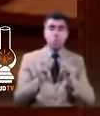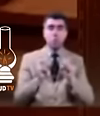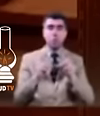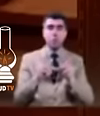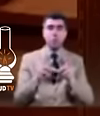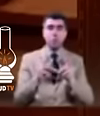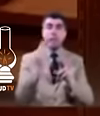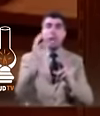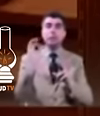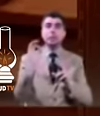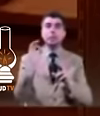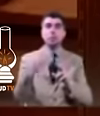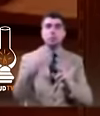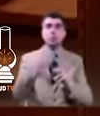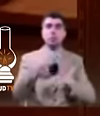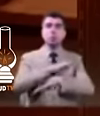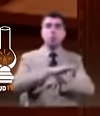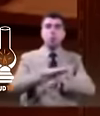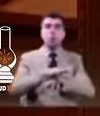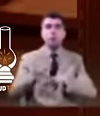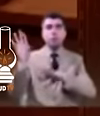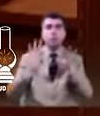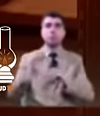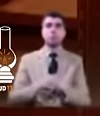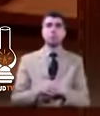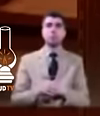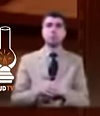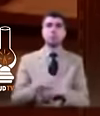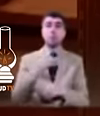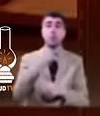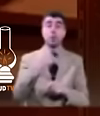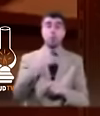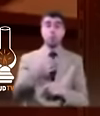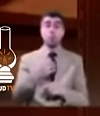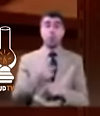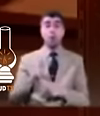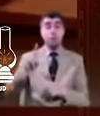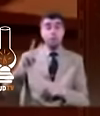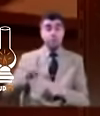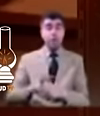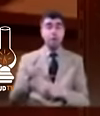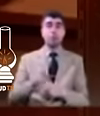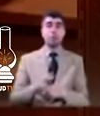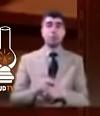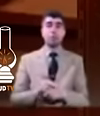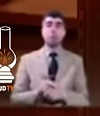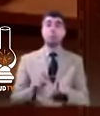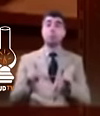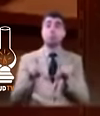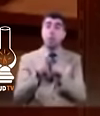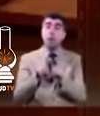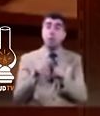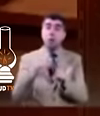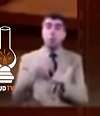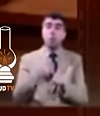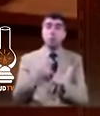خذ 30 ديال الناس خذهم. المسألة الثانية اللي تكلمتي عليها ومعاك فيها الحق 100% هي القضية ديال